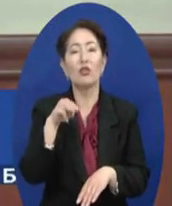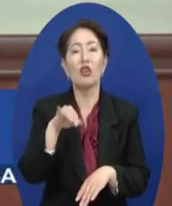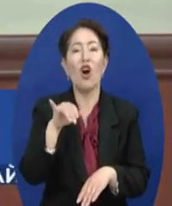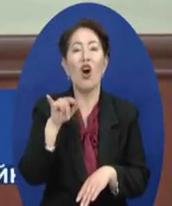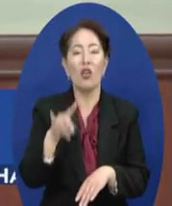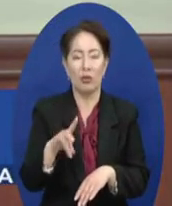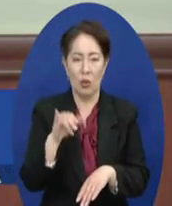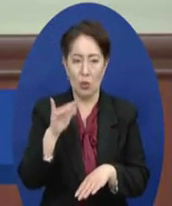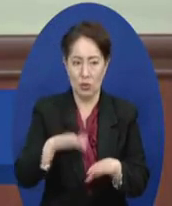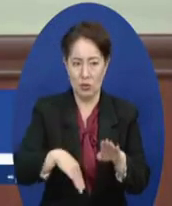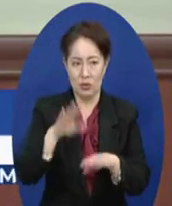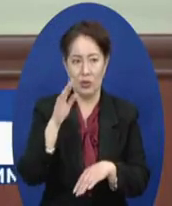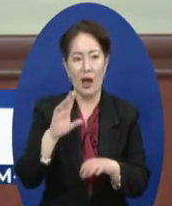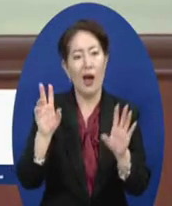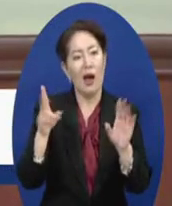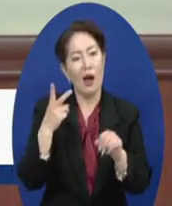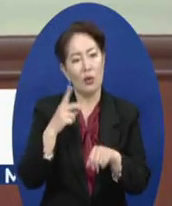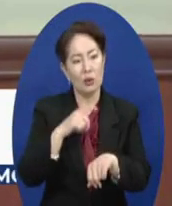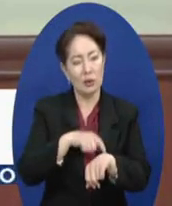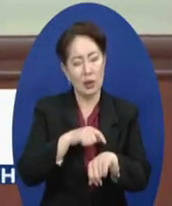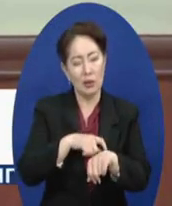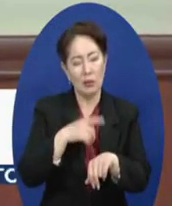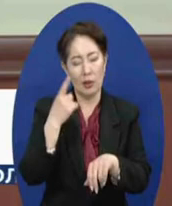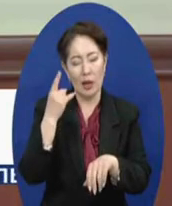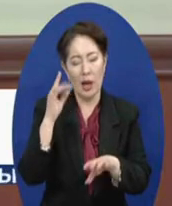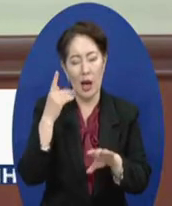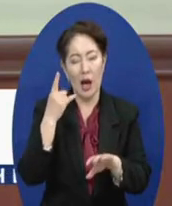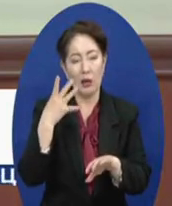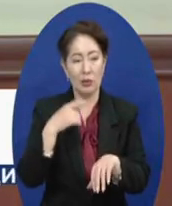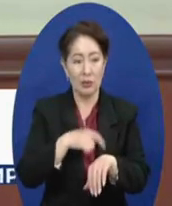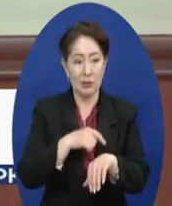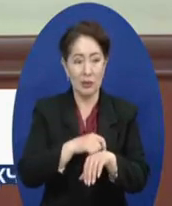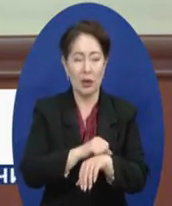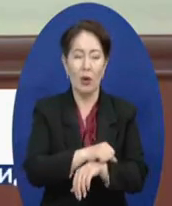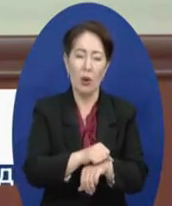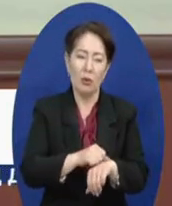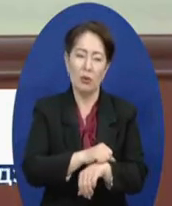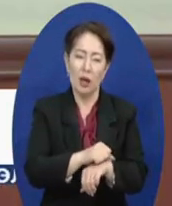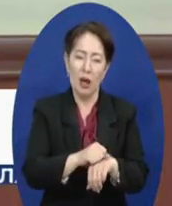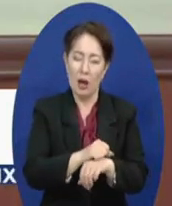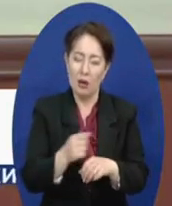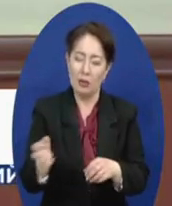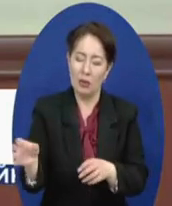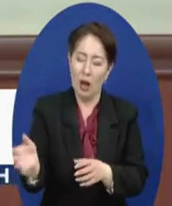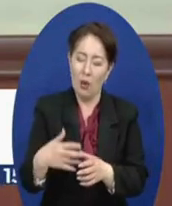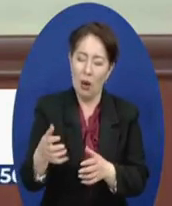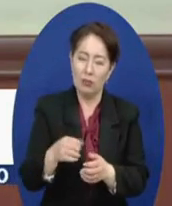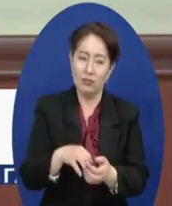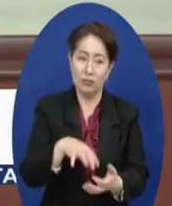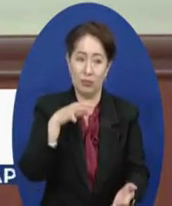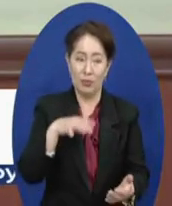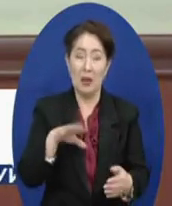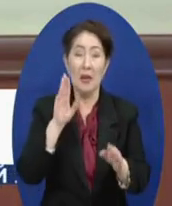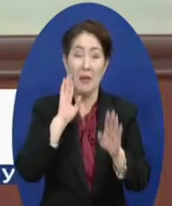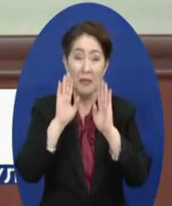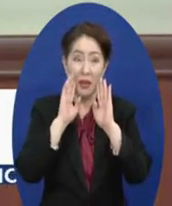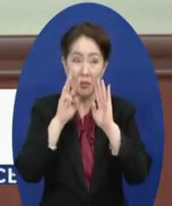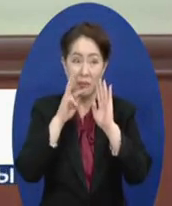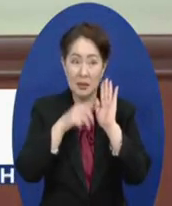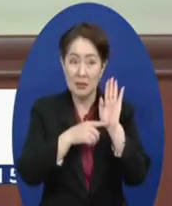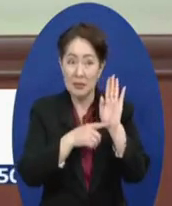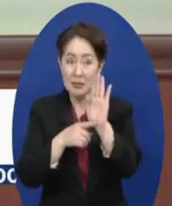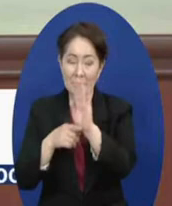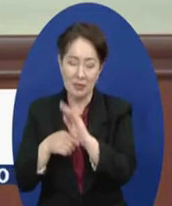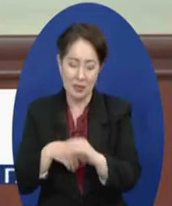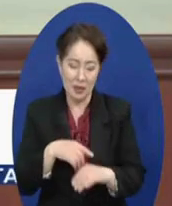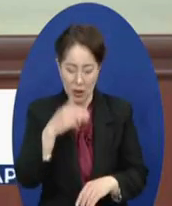нэг 12-оос 15 цаг шаардлагатай байгаа. 15 цаг шаардлагатай. За тэгээд яг дуршилтын хугацаанд одоо тэр сошиал тавиад байгаа тэр зургуудууд дуршилтын